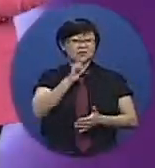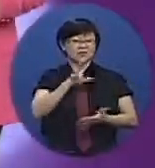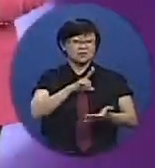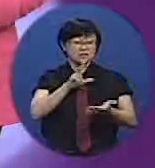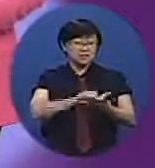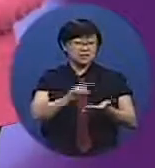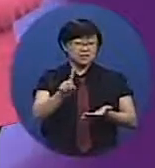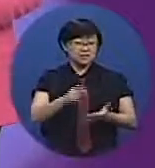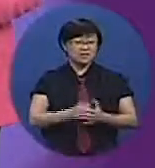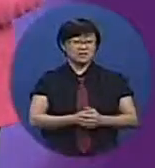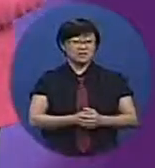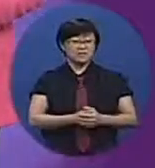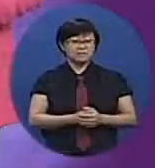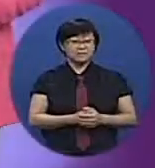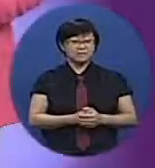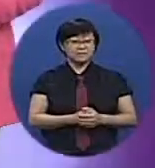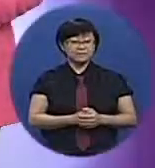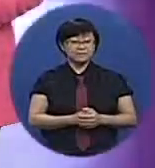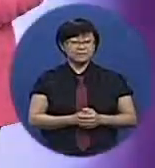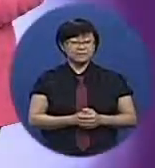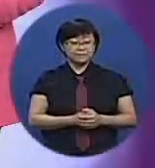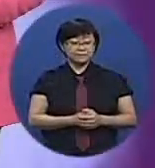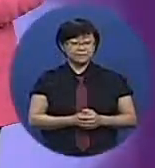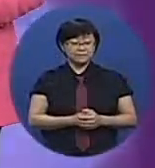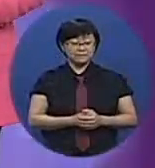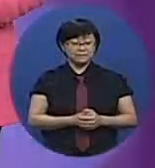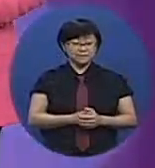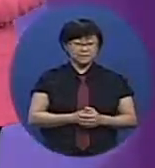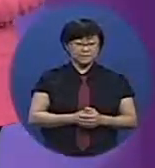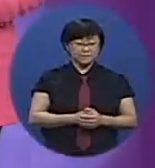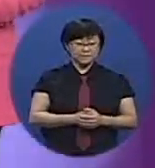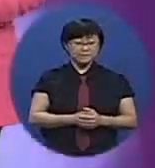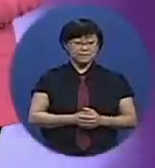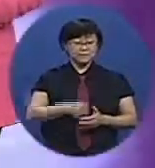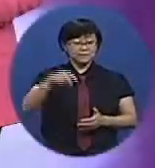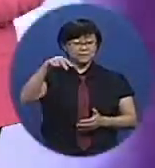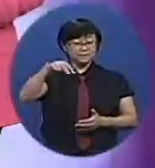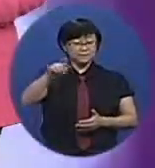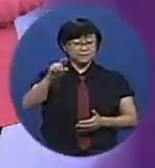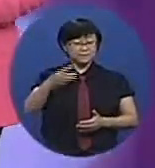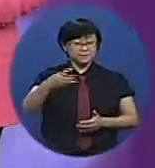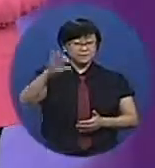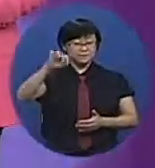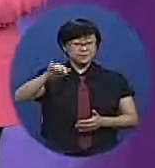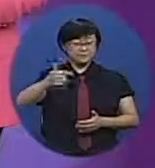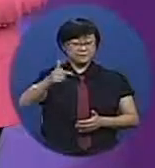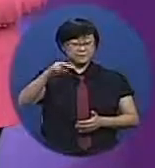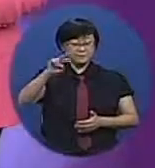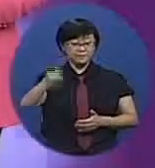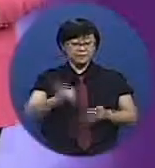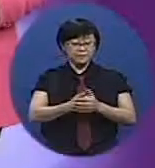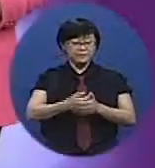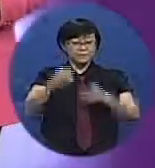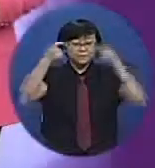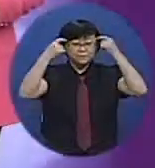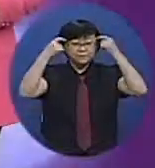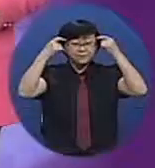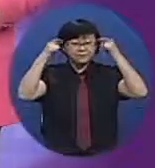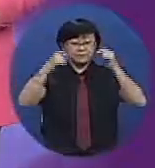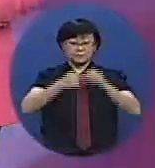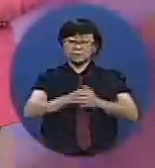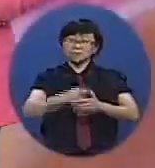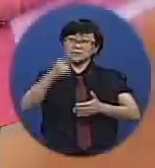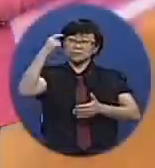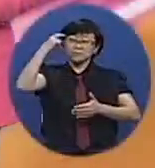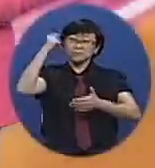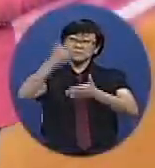노래 부르실 곡목. 아 요새 저 서른도시가 부른 노래인데요. 네. 네. 그 미련의 브루스라고. 아 미련의 브루스